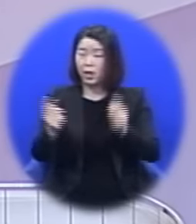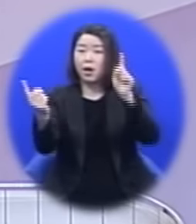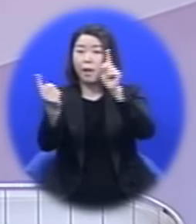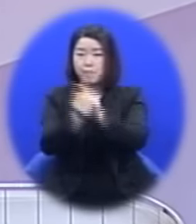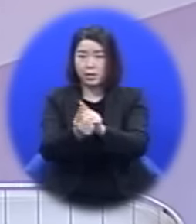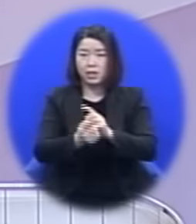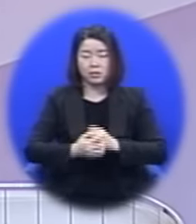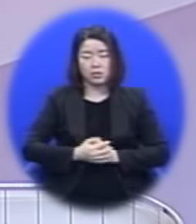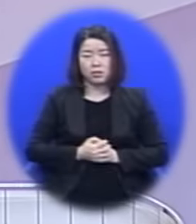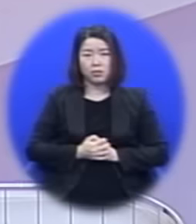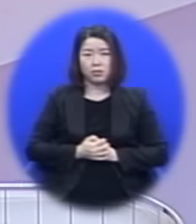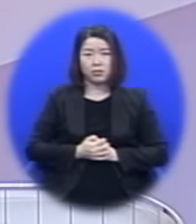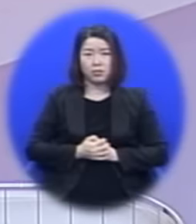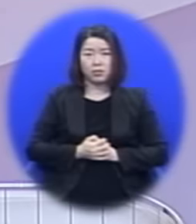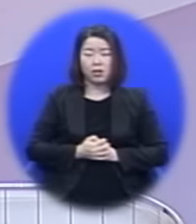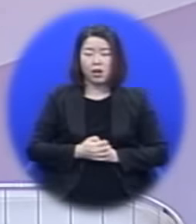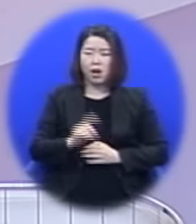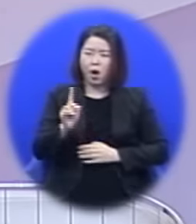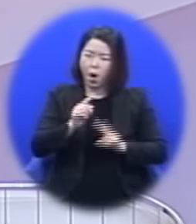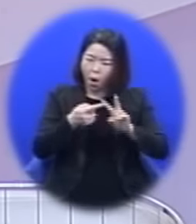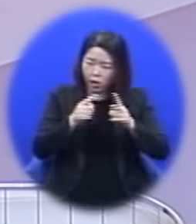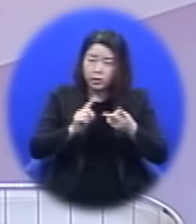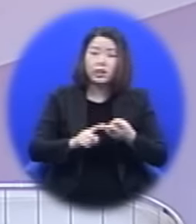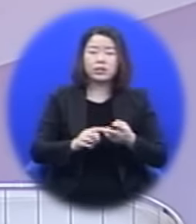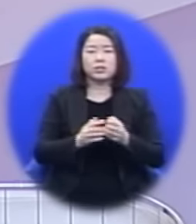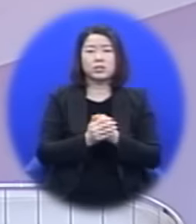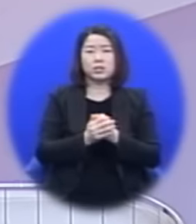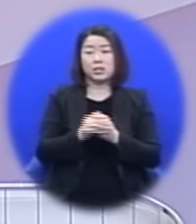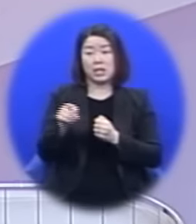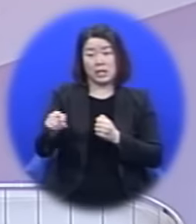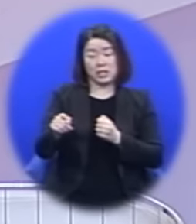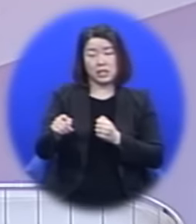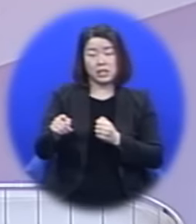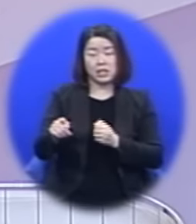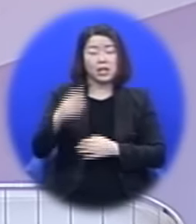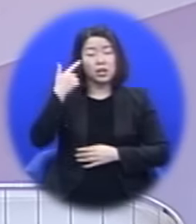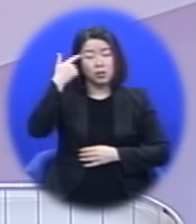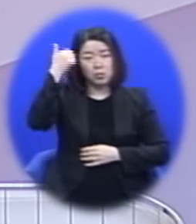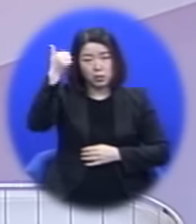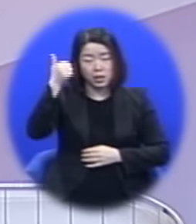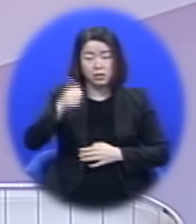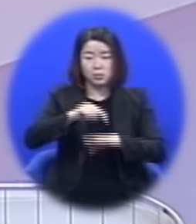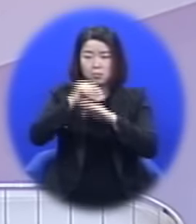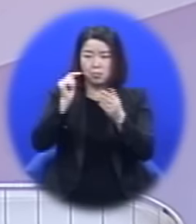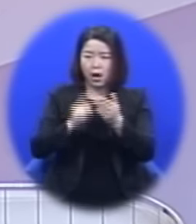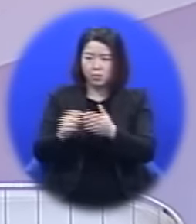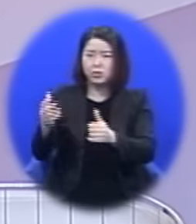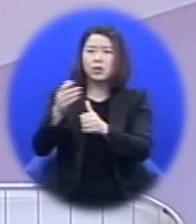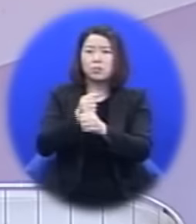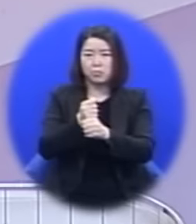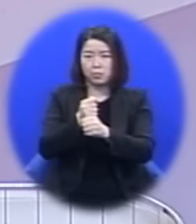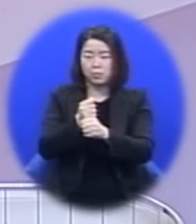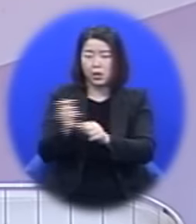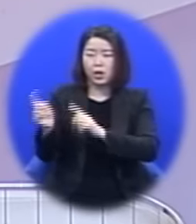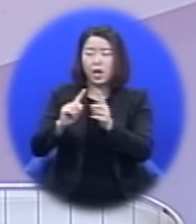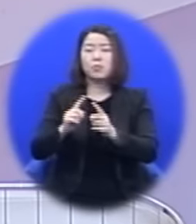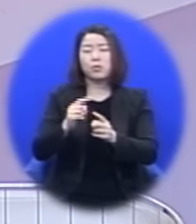만났습니다. 어떻든지 그 찰스 템플턴 목사의 마음을 붙들어주고 싶었기